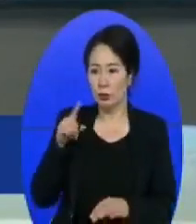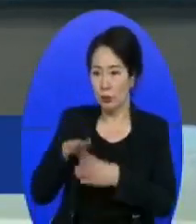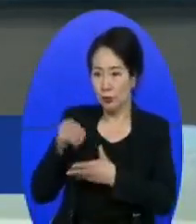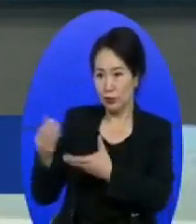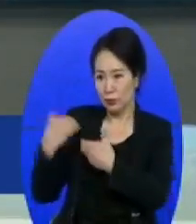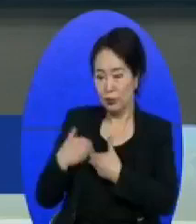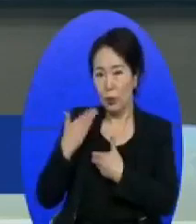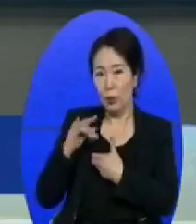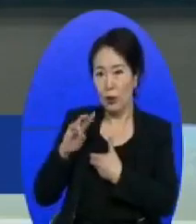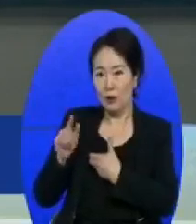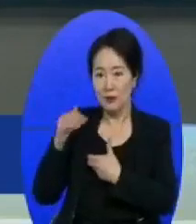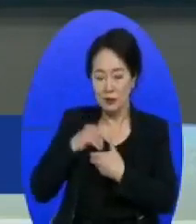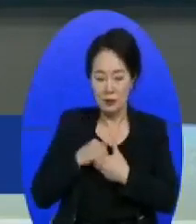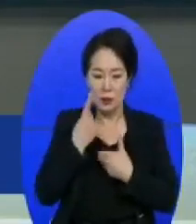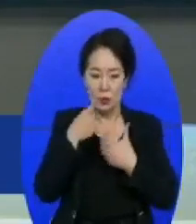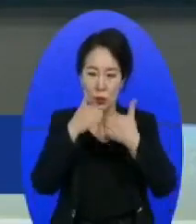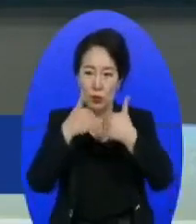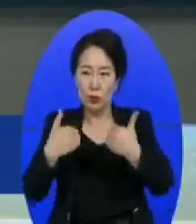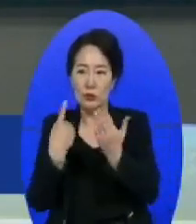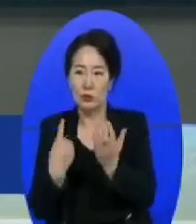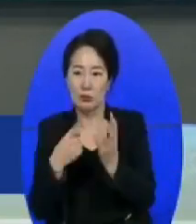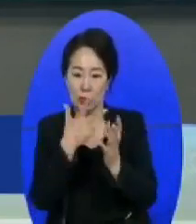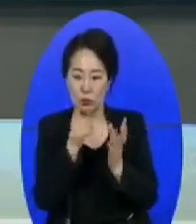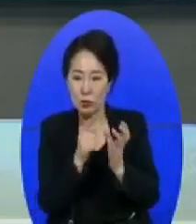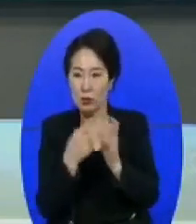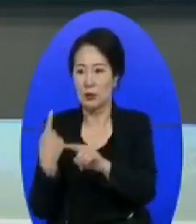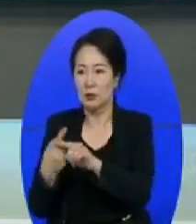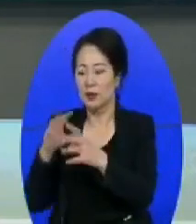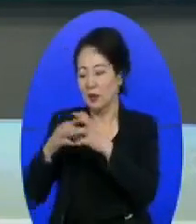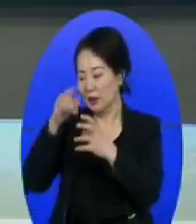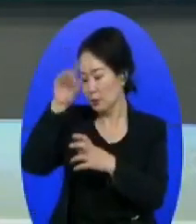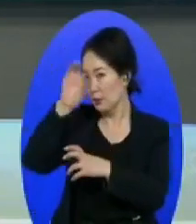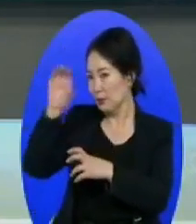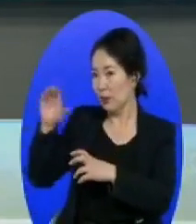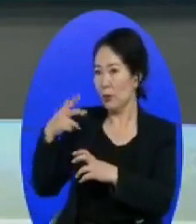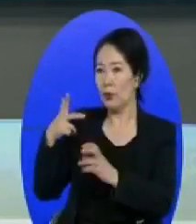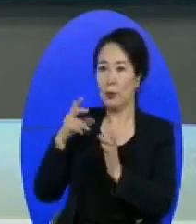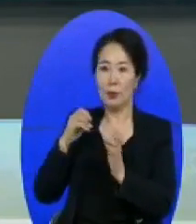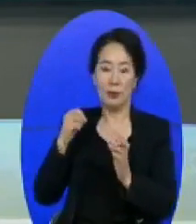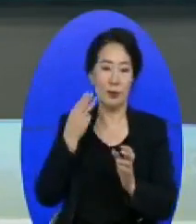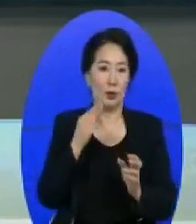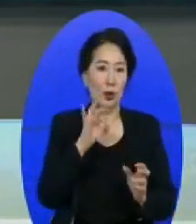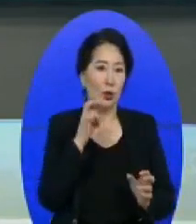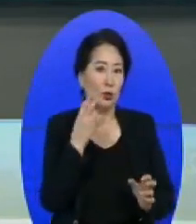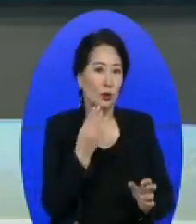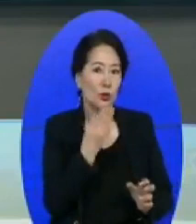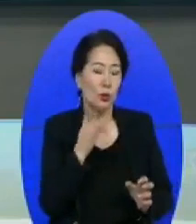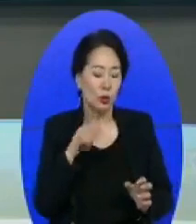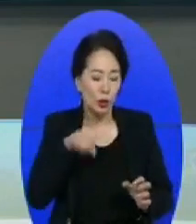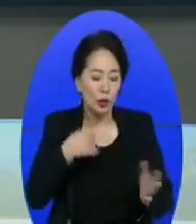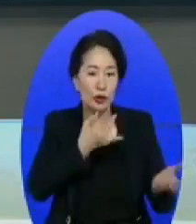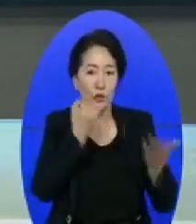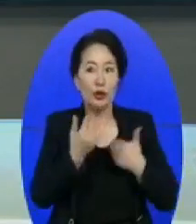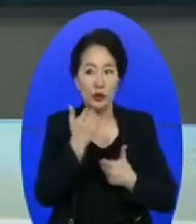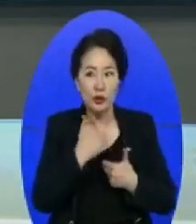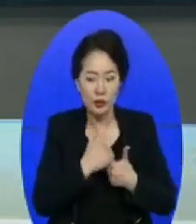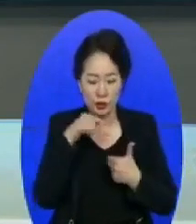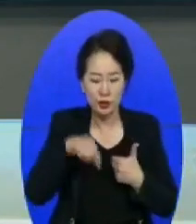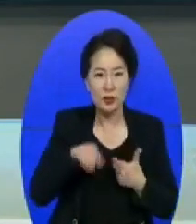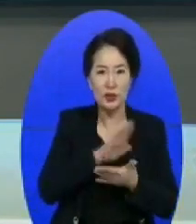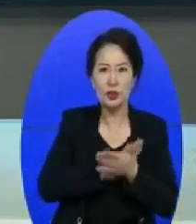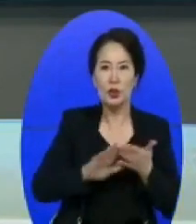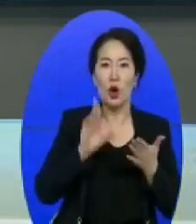нэг иргэнийг тусгаарлаад байгаа. Дэлхийн эрүүл мэндийн байгууллагаас нэмэлтээр олгож байгаа 3,000 онцлогоор энэ 7 хоногт ирнэ. Зингснээр шинэ